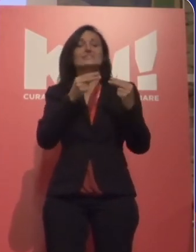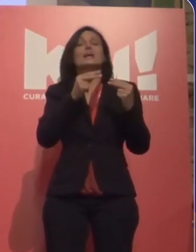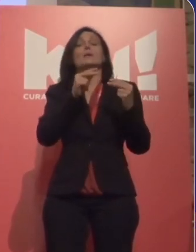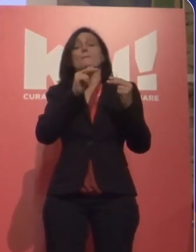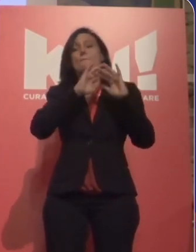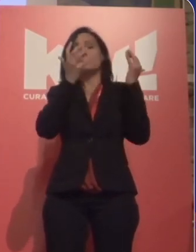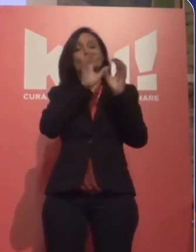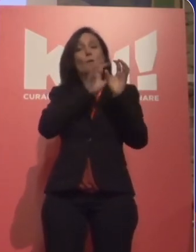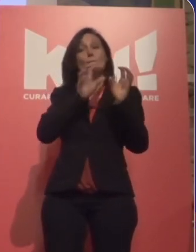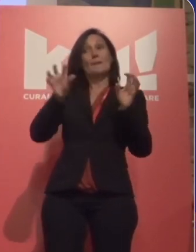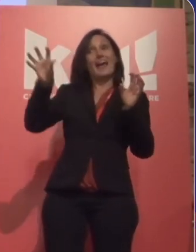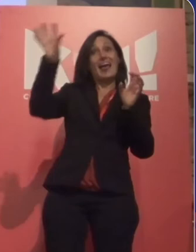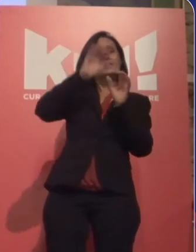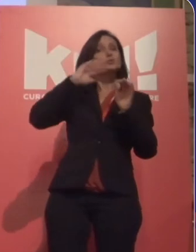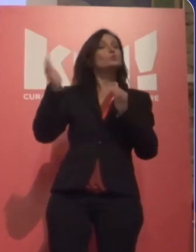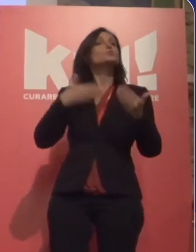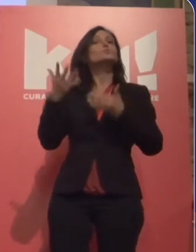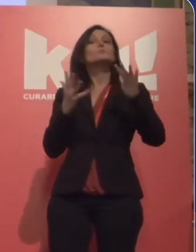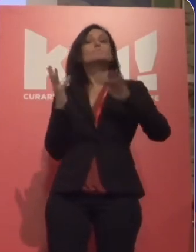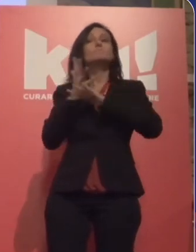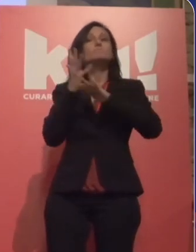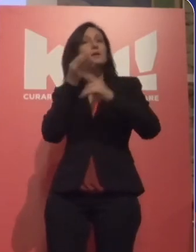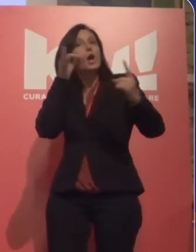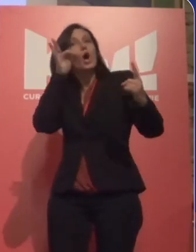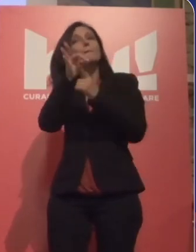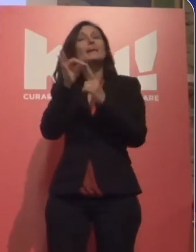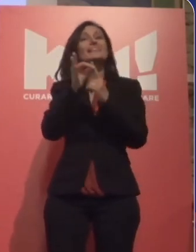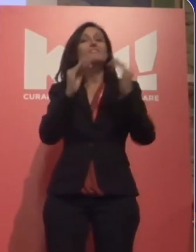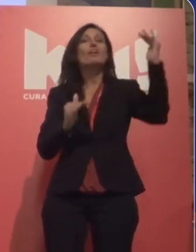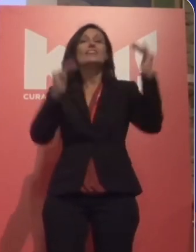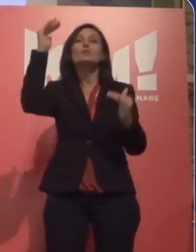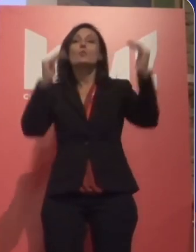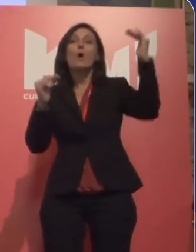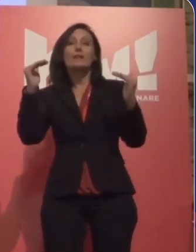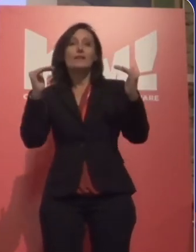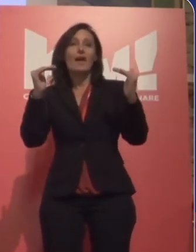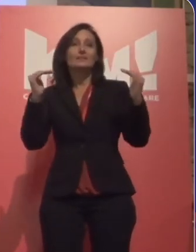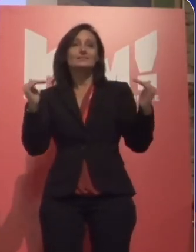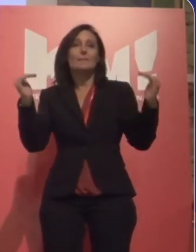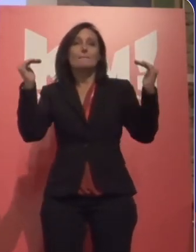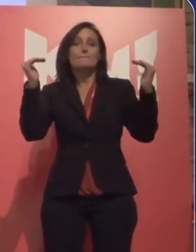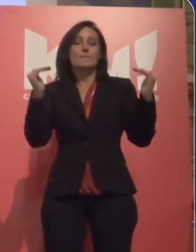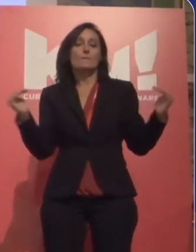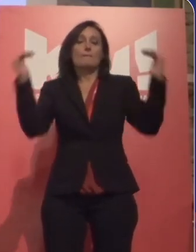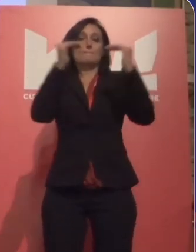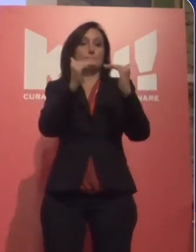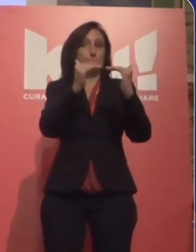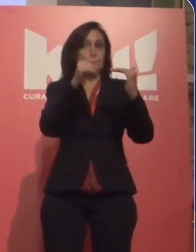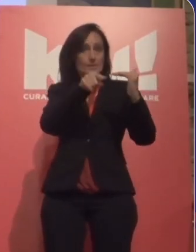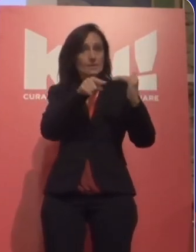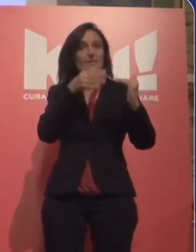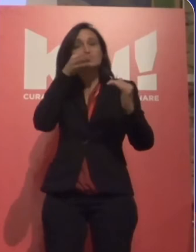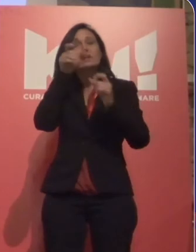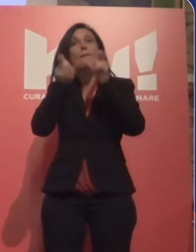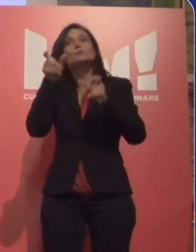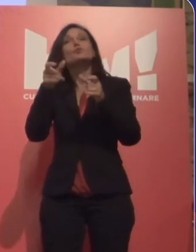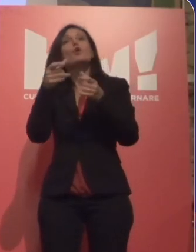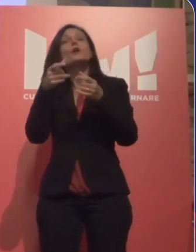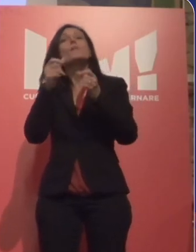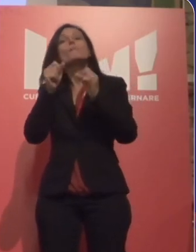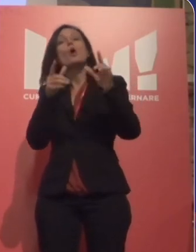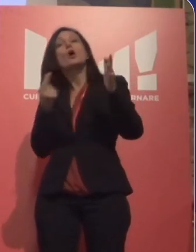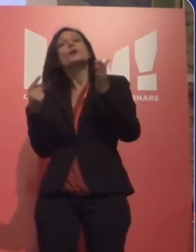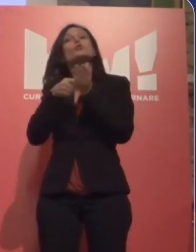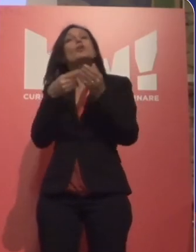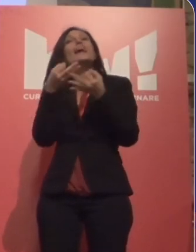per ridurre la diseguaglianza da povertà potrebbe tornare ai livelli pre crisi in soli tre anni anziché in più di